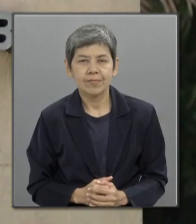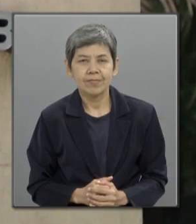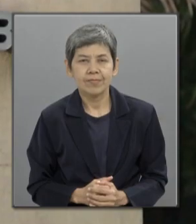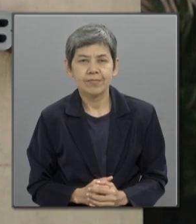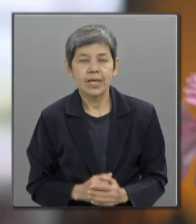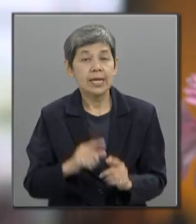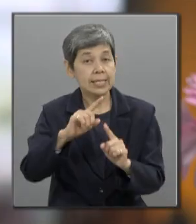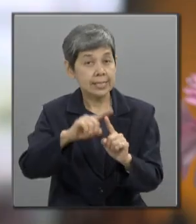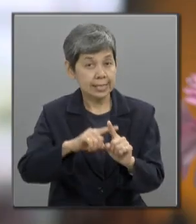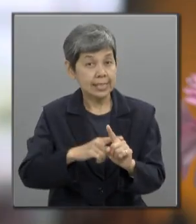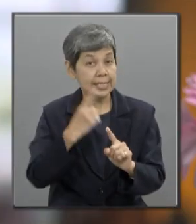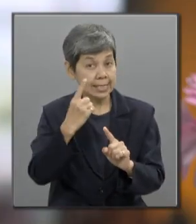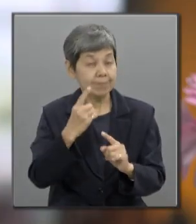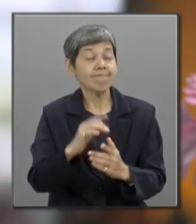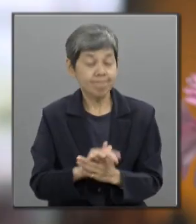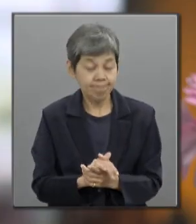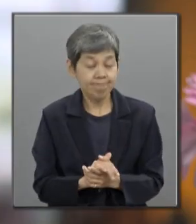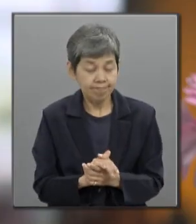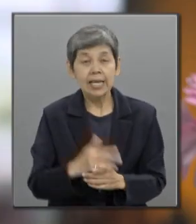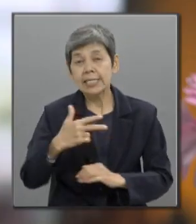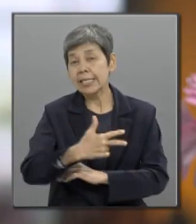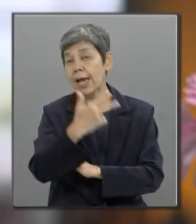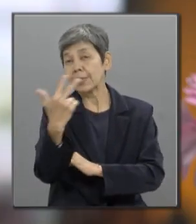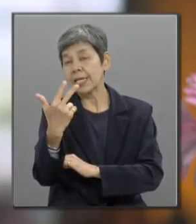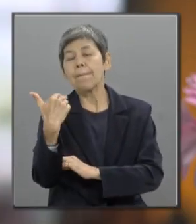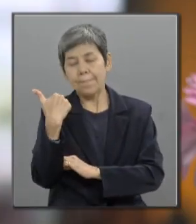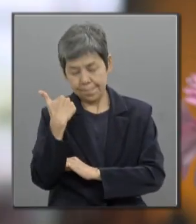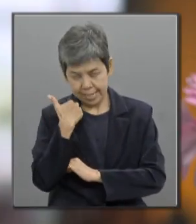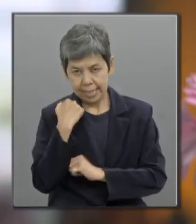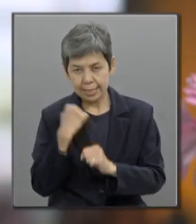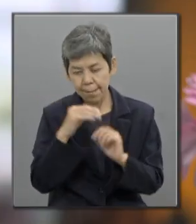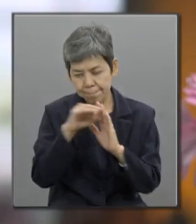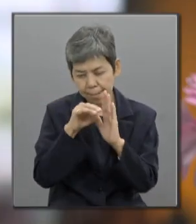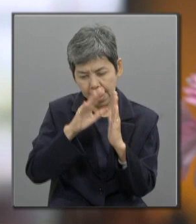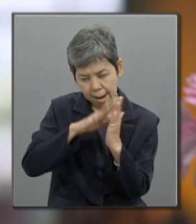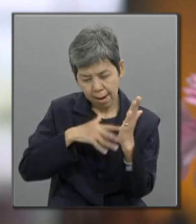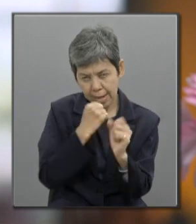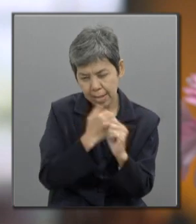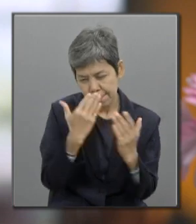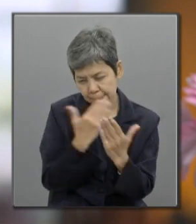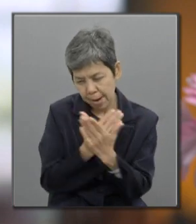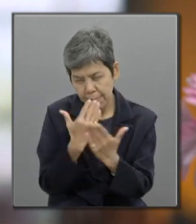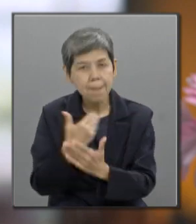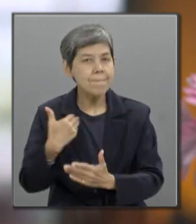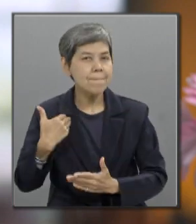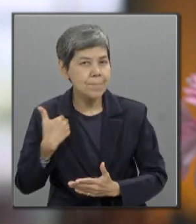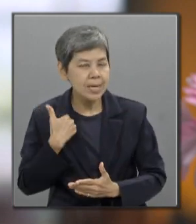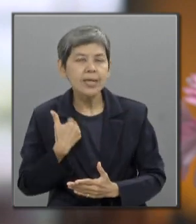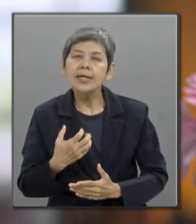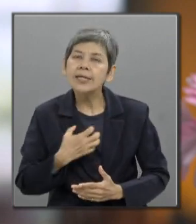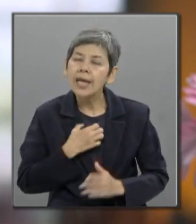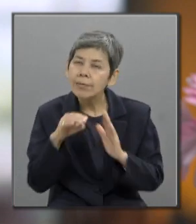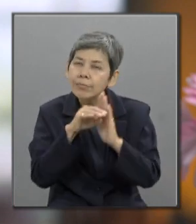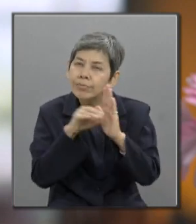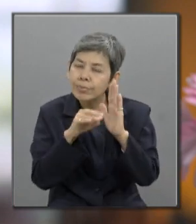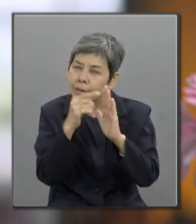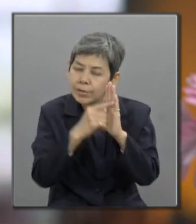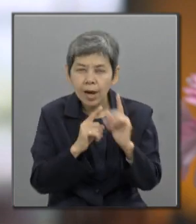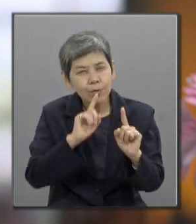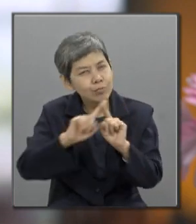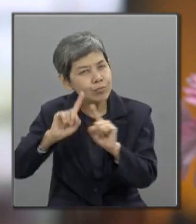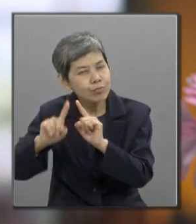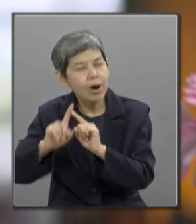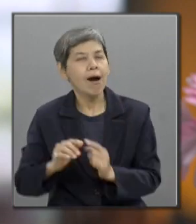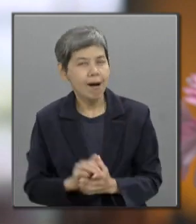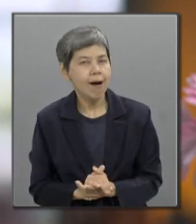ในช่วงเดือนมกราคมที่ผ่านมานะคะไทย PBS เองก็ได้มีการปรับผังรายการใหม่หลายรายการเลยค่ะเพื่อที่จะให้เนื้อหารายการนั้นหลากหลายม